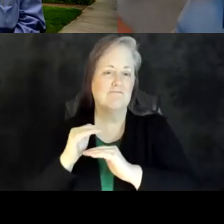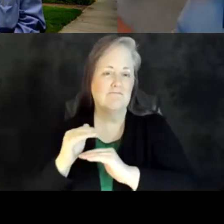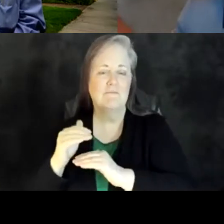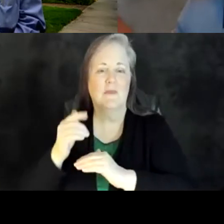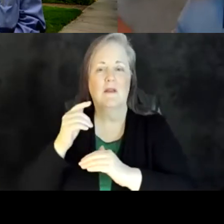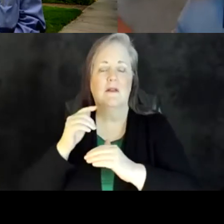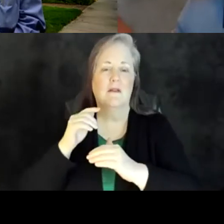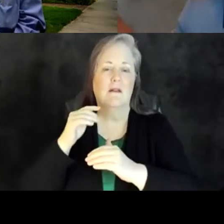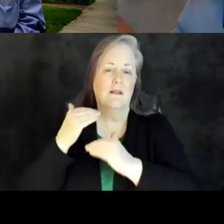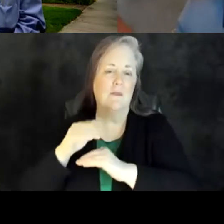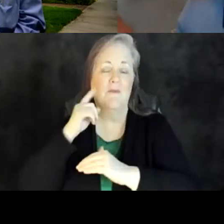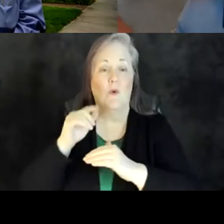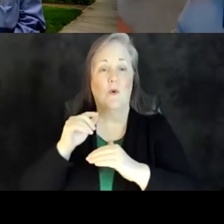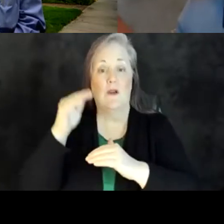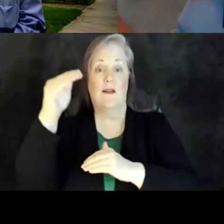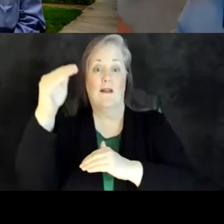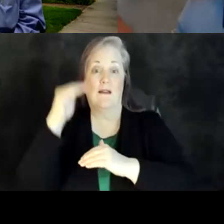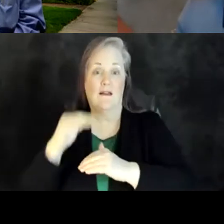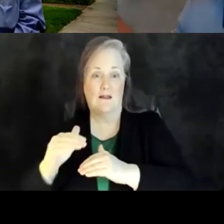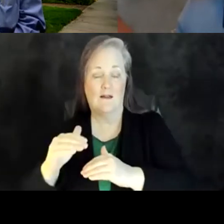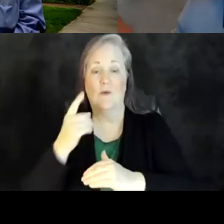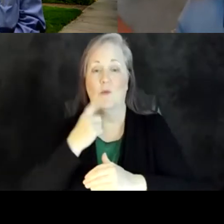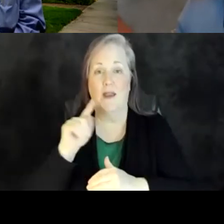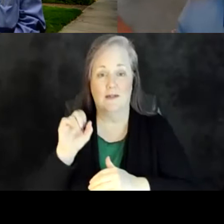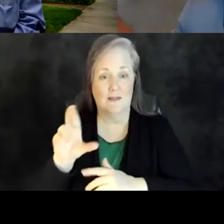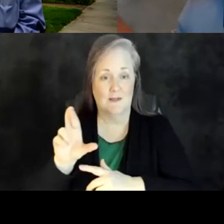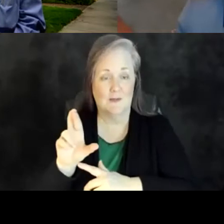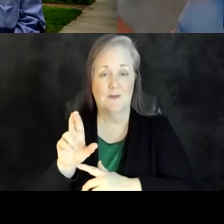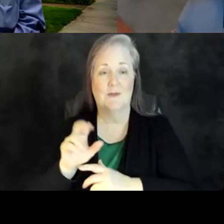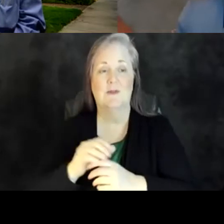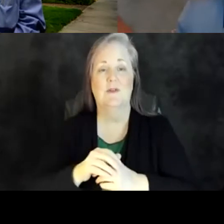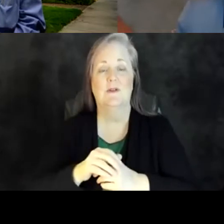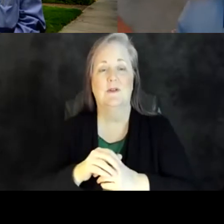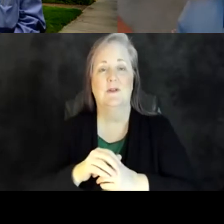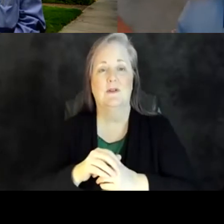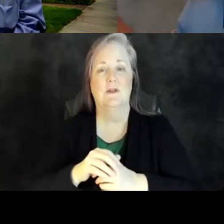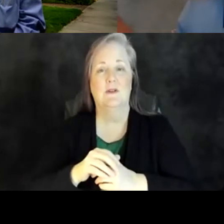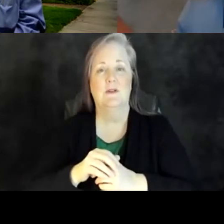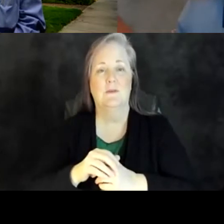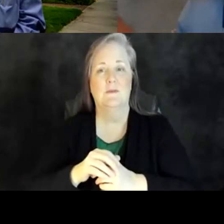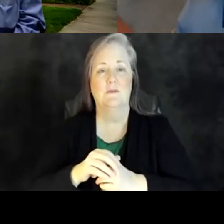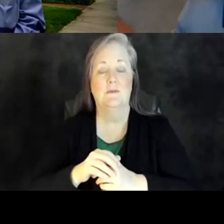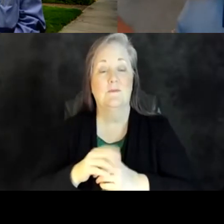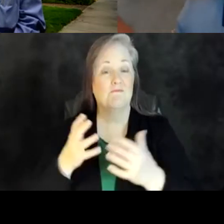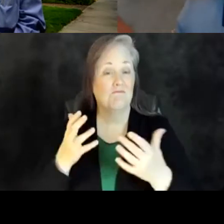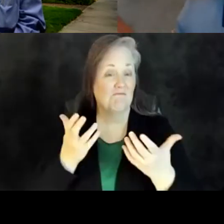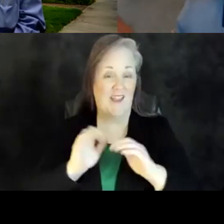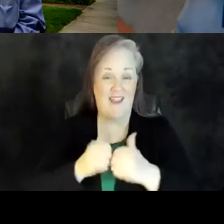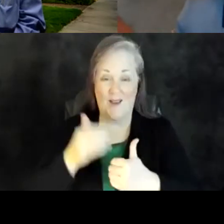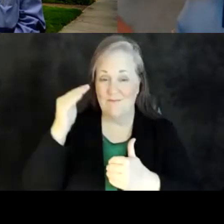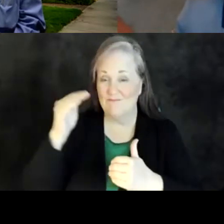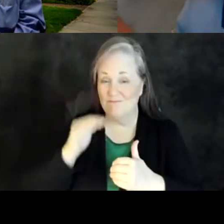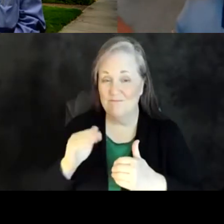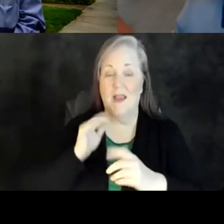the red tier. دخلنا في And that was based on us hitting our target of